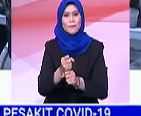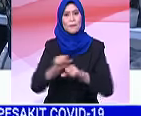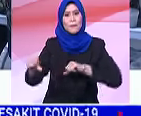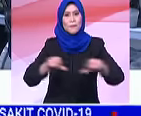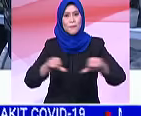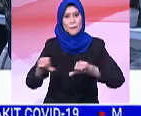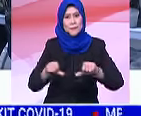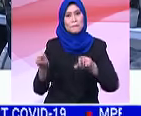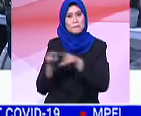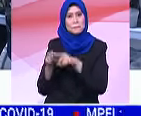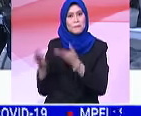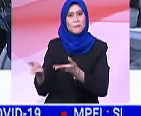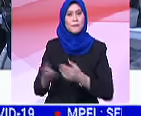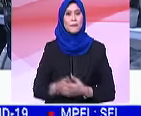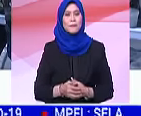aktiviti sebeginilah.